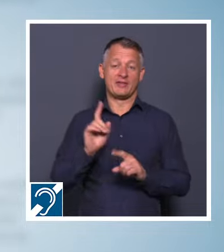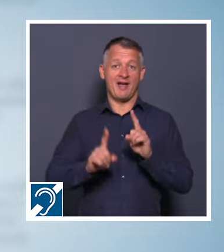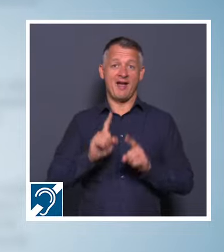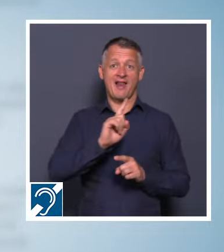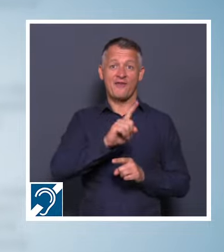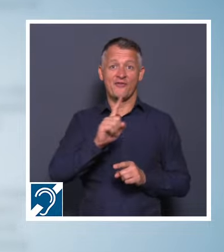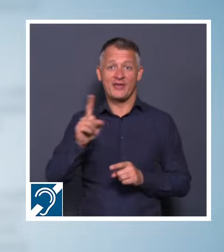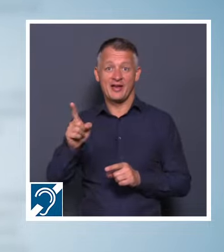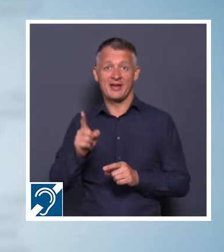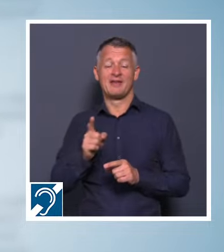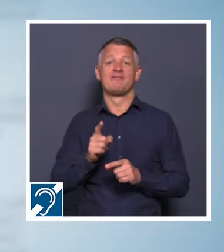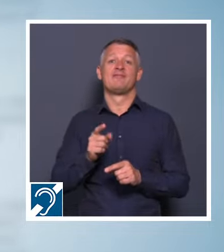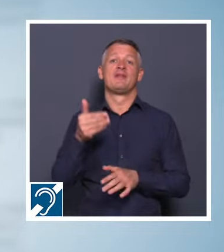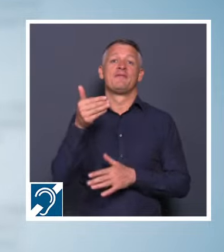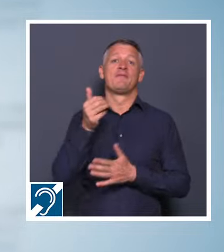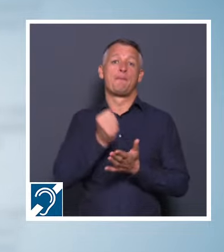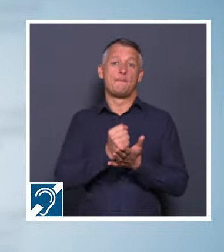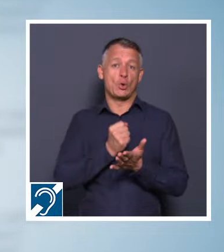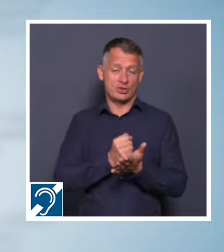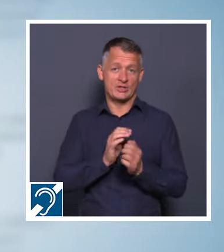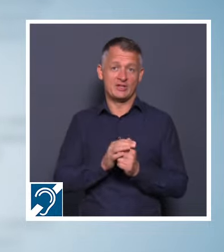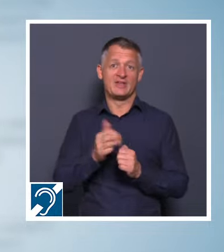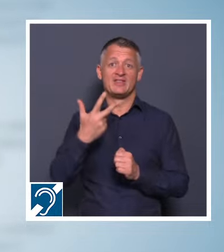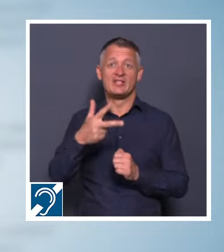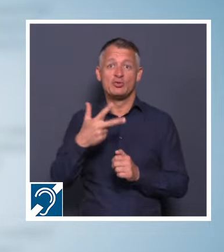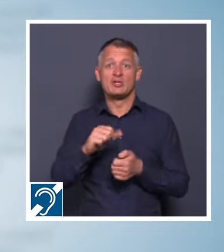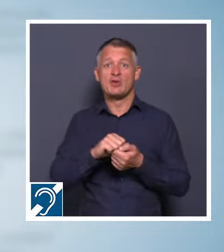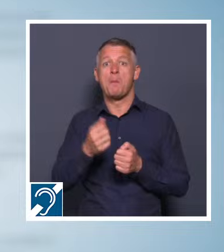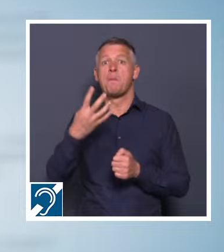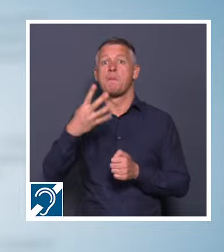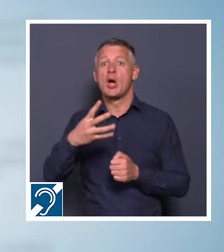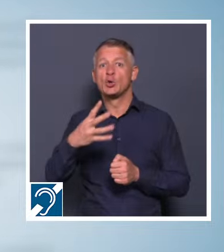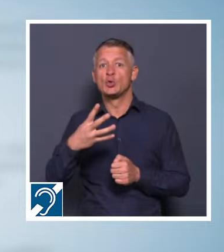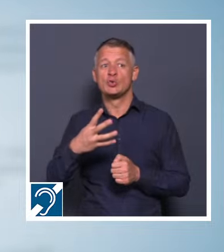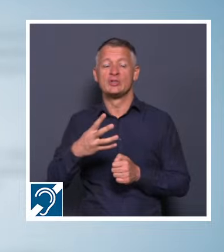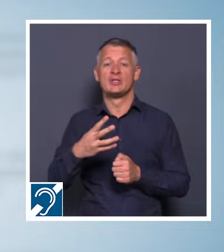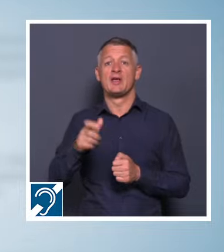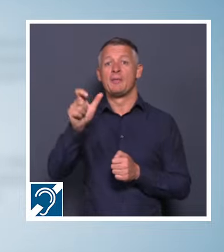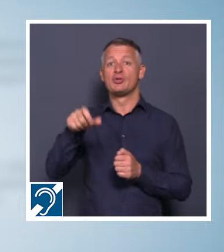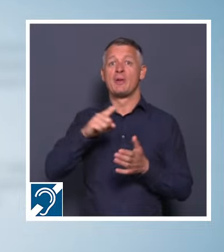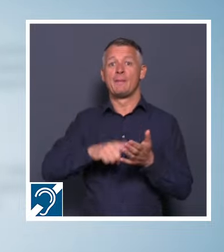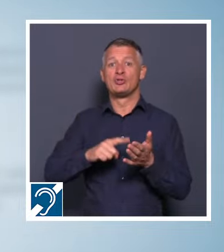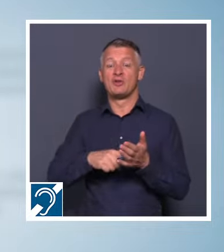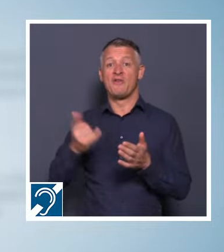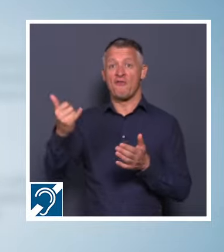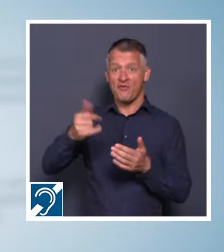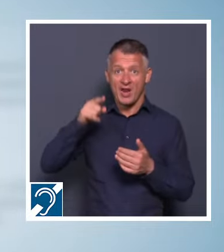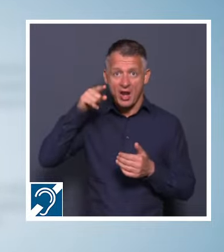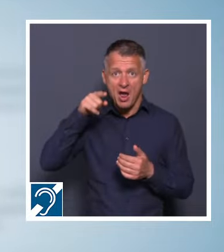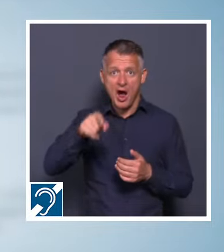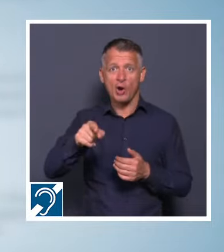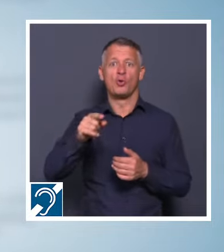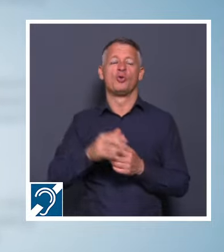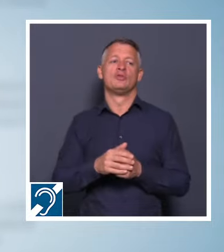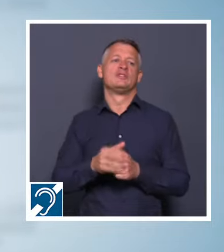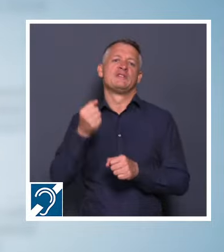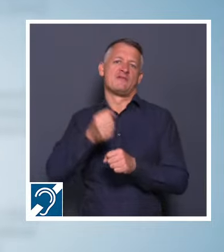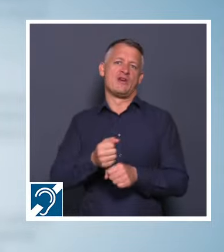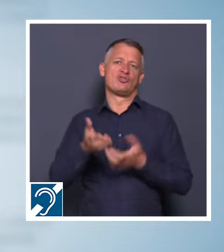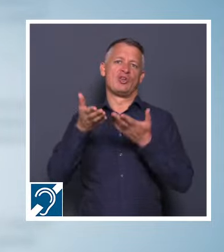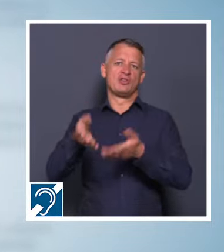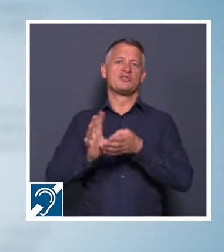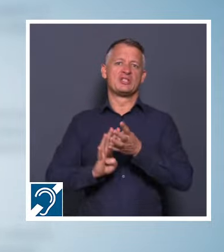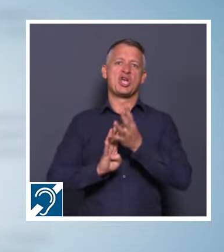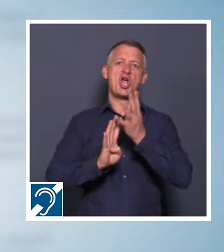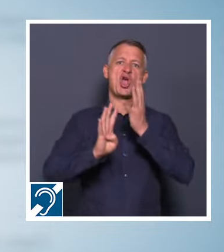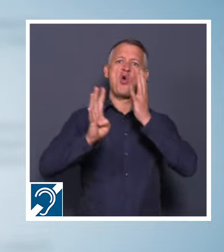fiecare oficiu poștal câte, nu știu, 300-400 de pensionari care vin la oficiu poștal, se creează astfel de